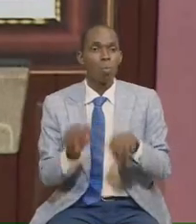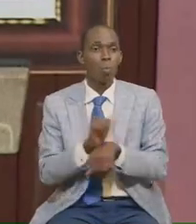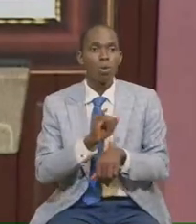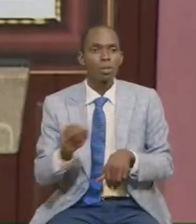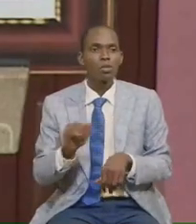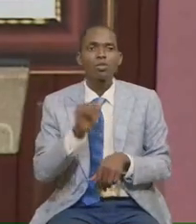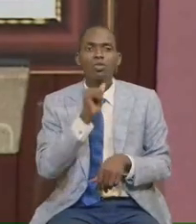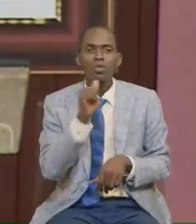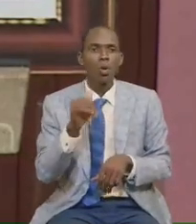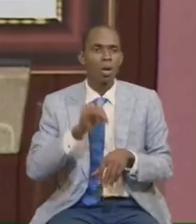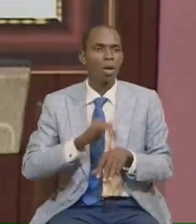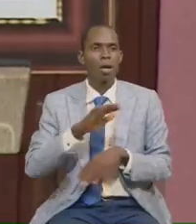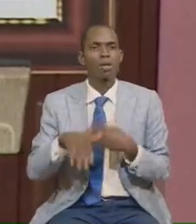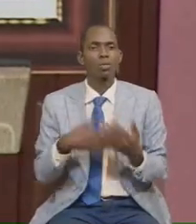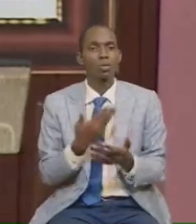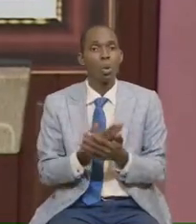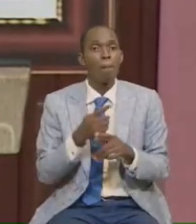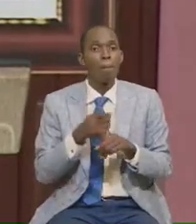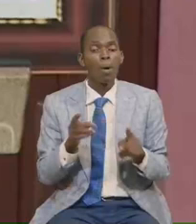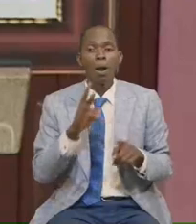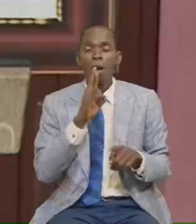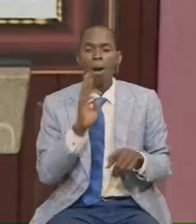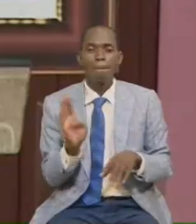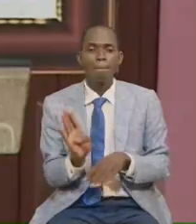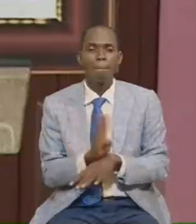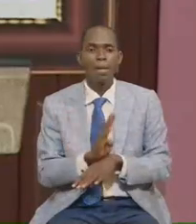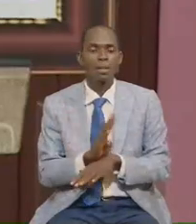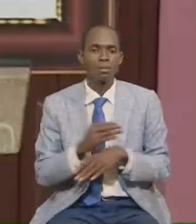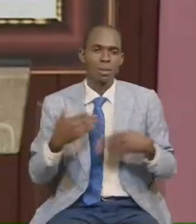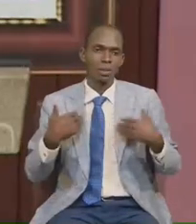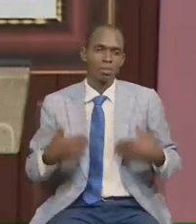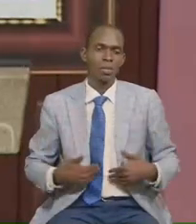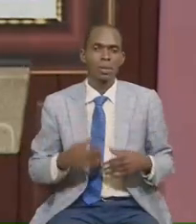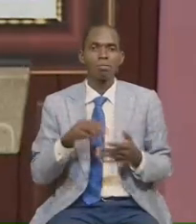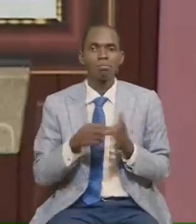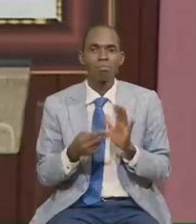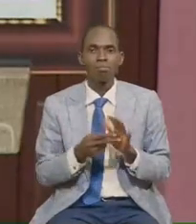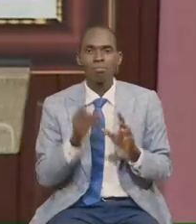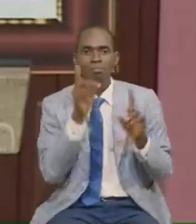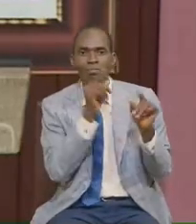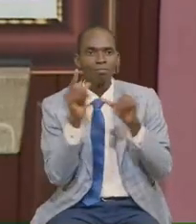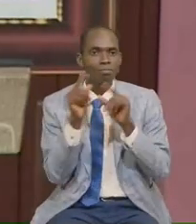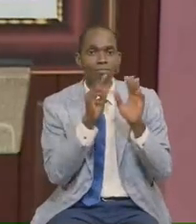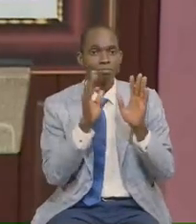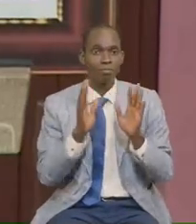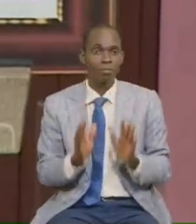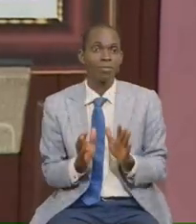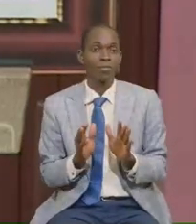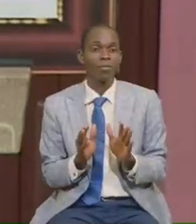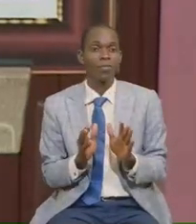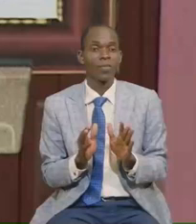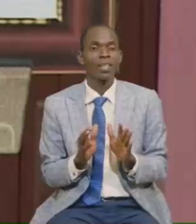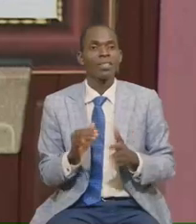mais qui s'occupent de futilité. Verset 12. Nous invitons ces gens-là et nous